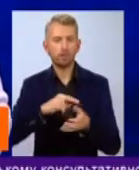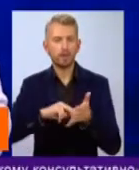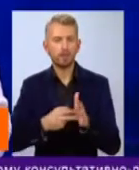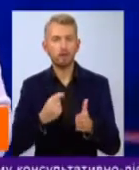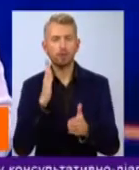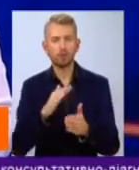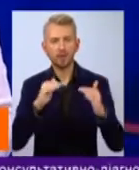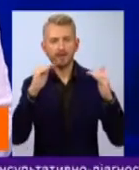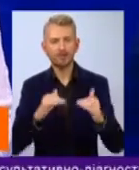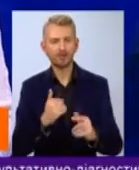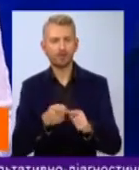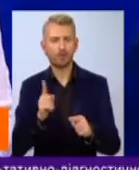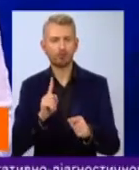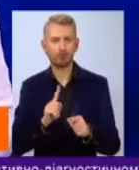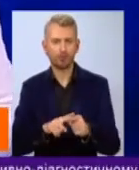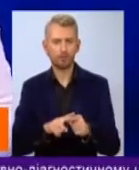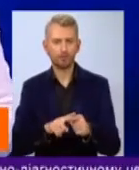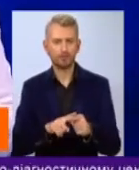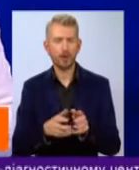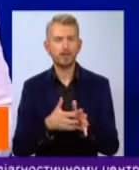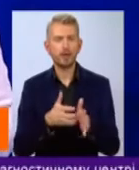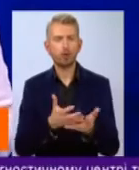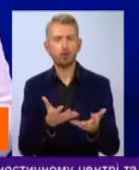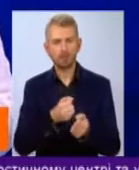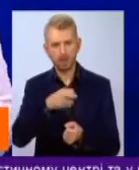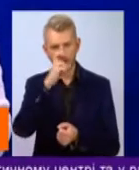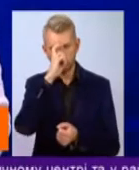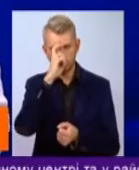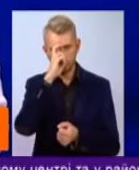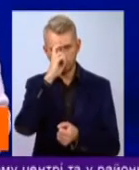буде зниження оцього недоотримання державою